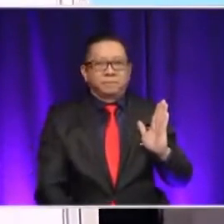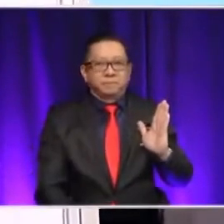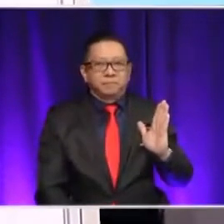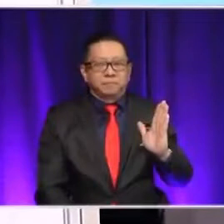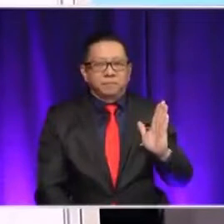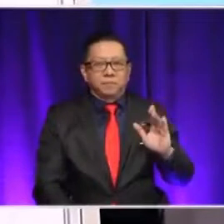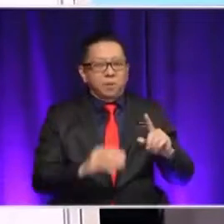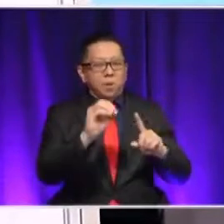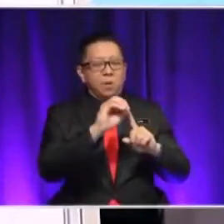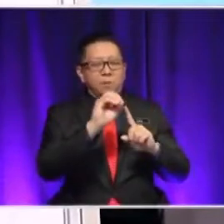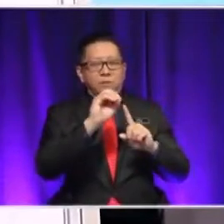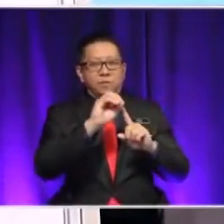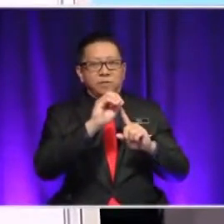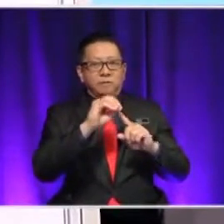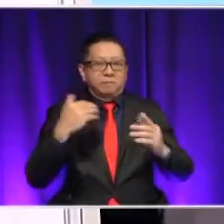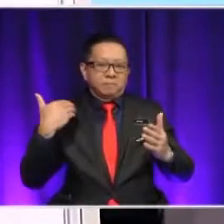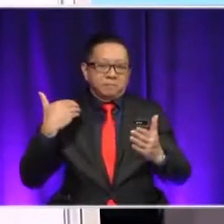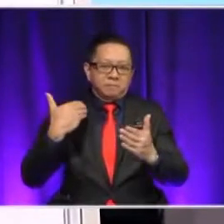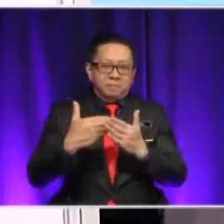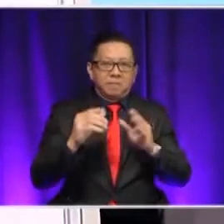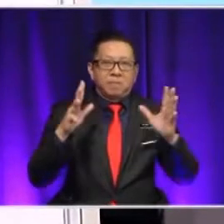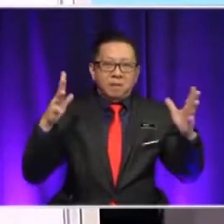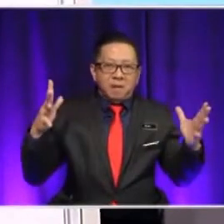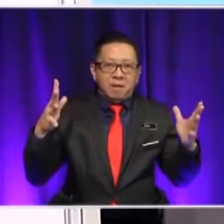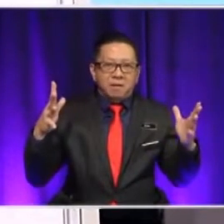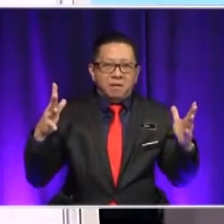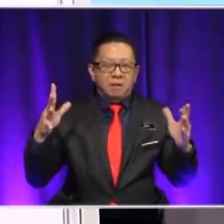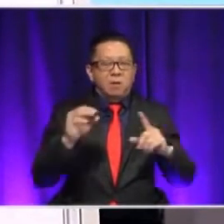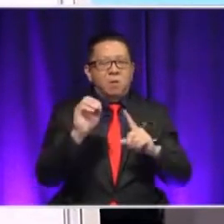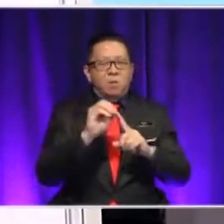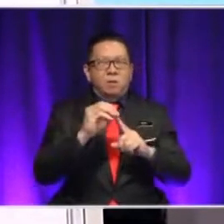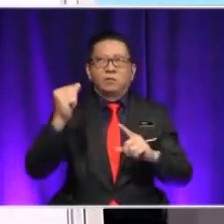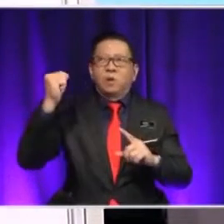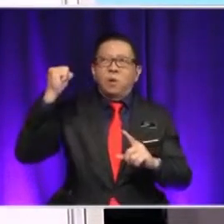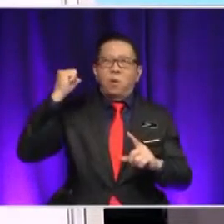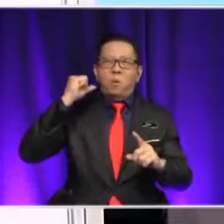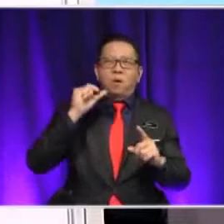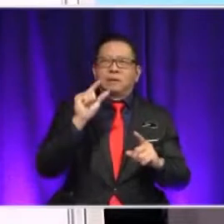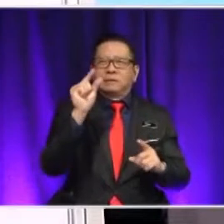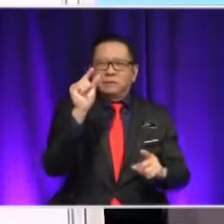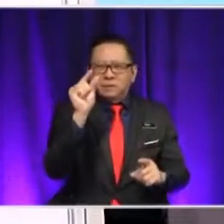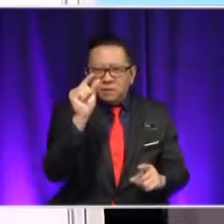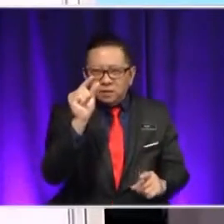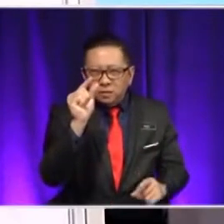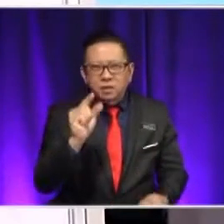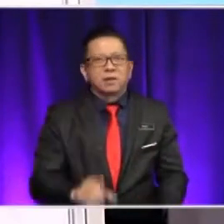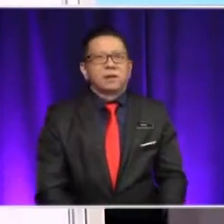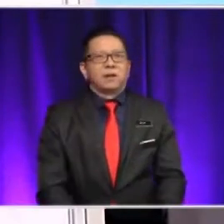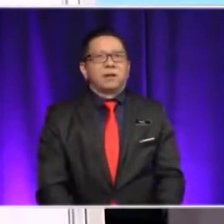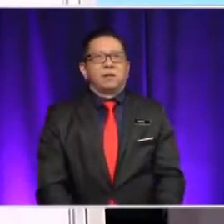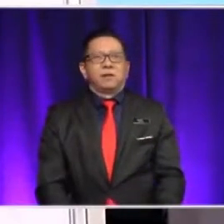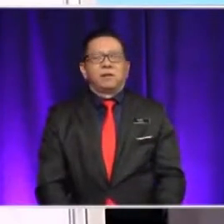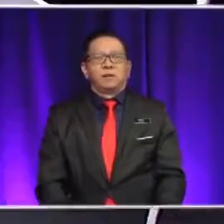semakin dekat akan lebih pulsa Makanya kalau objek yang kita nampak jauh tuh akan nampak lebih create